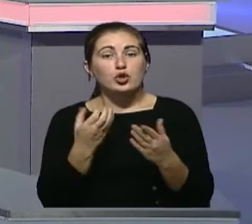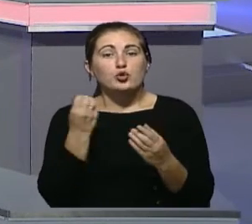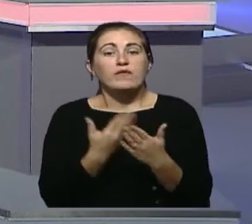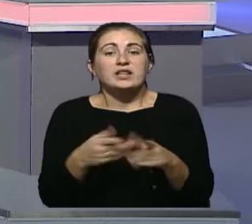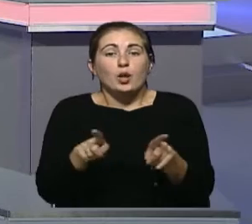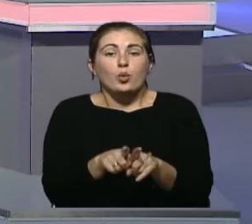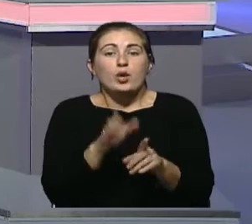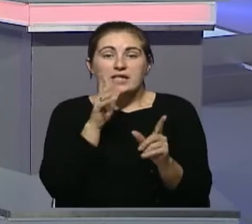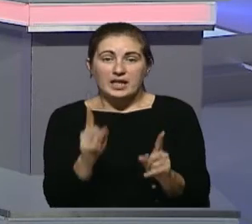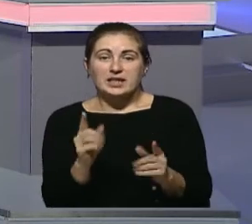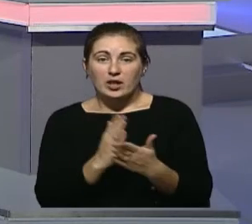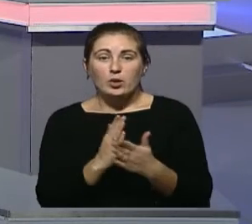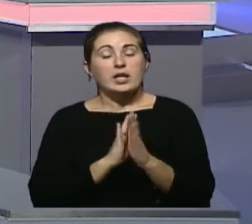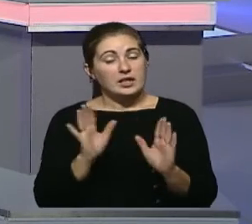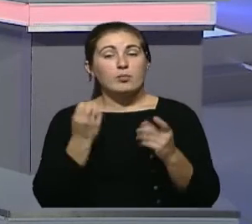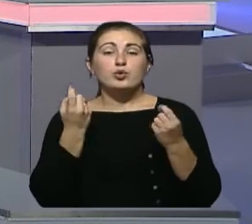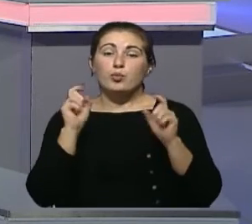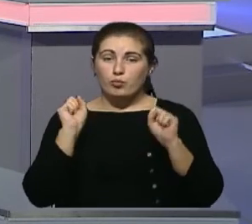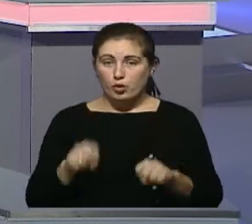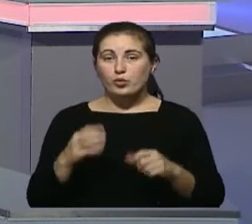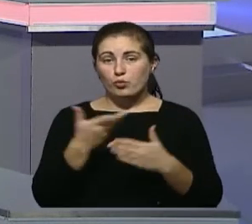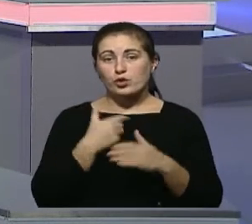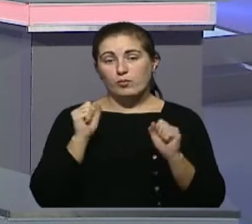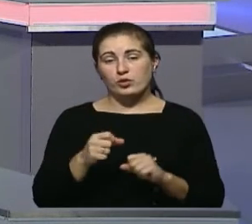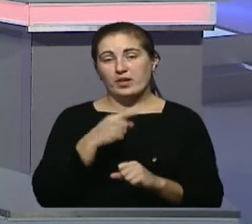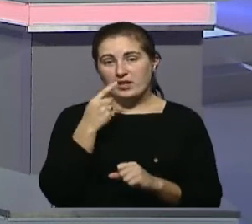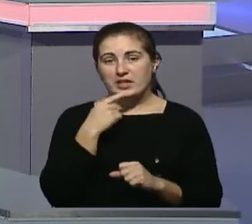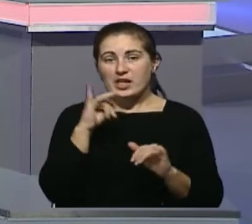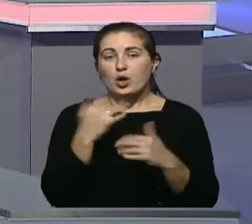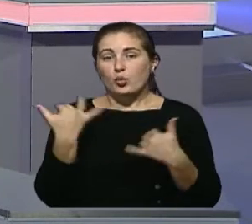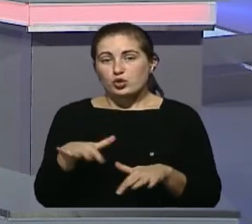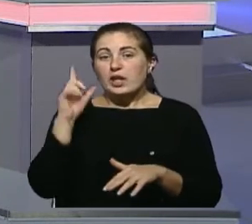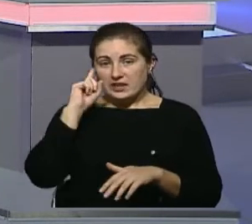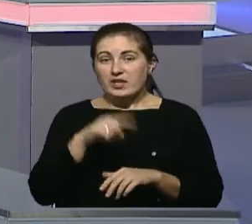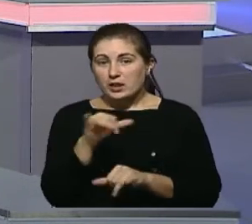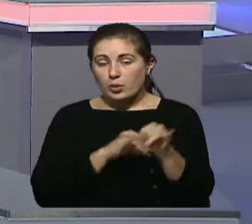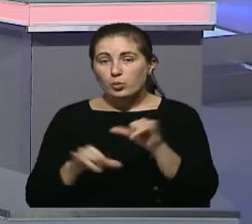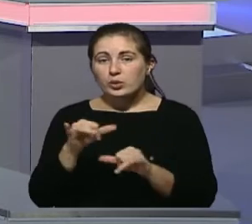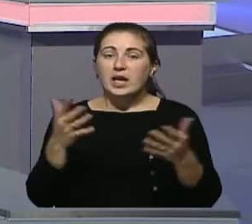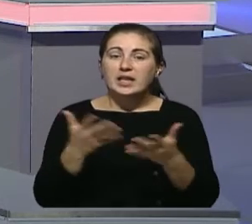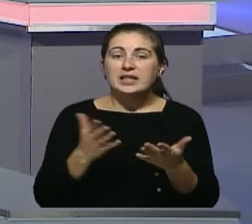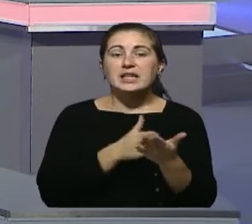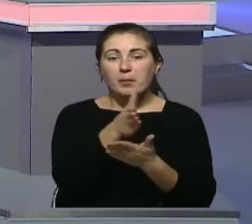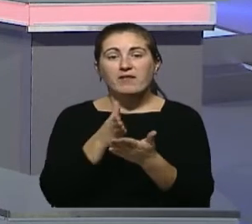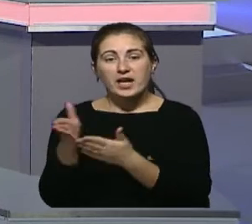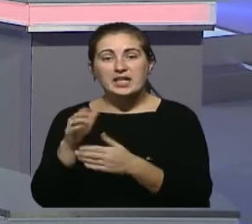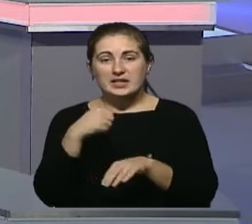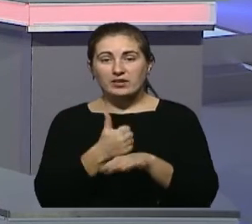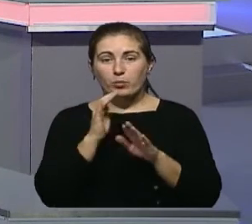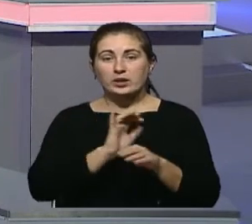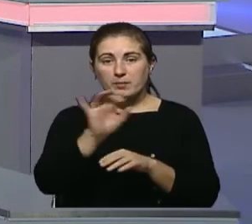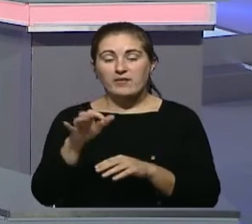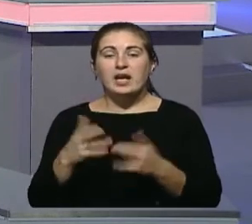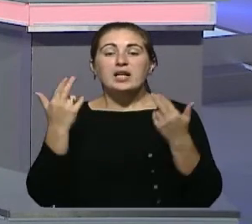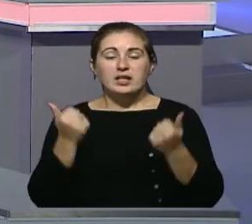стадии находится. Нет, почему? Мы можем говорить об основных уже можем параметрах. Говорить даже, можем. И уже известно, куда, какие, конечно, на какие направления основные, конечно, будут направлены, да,